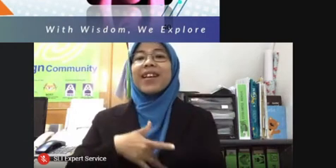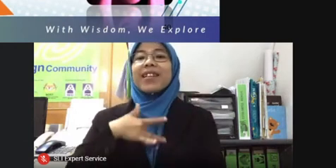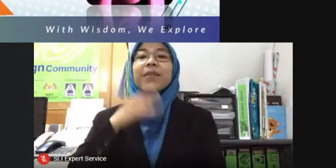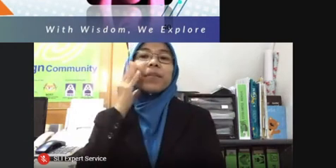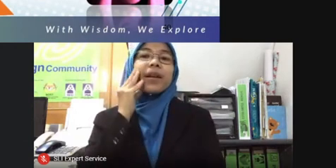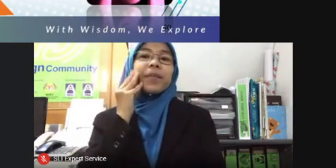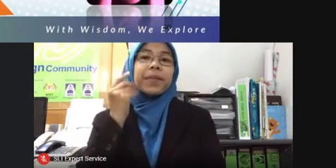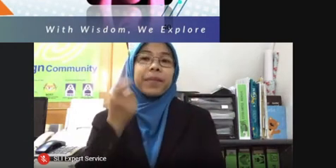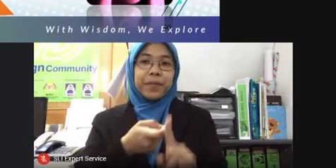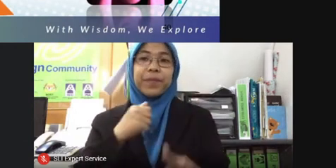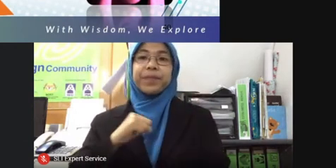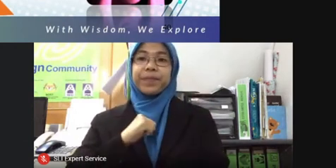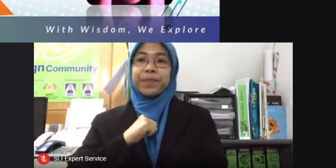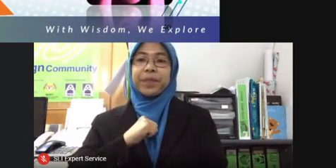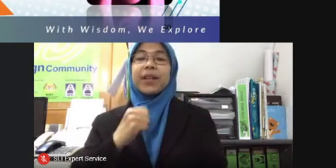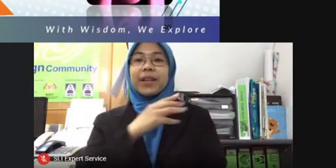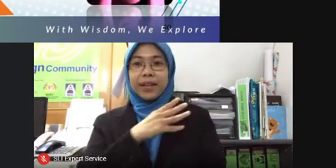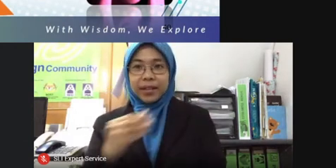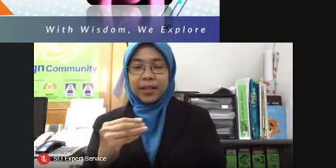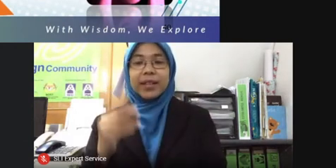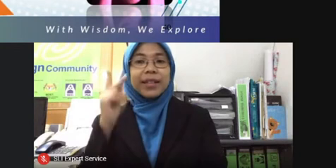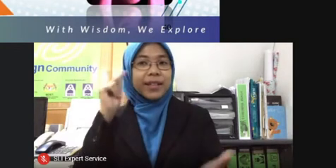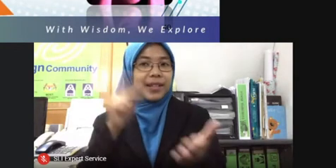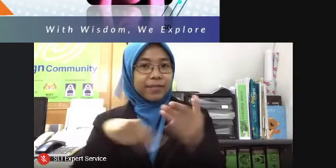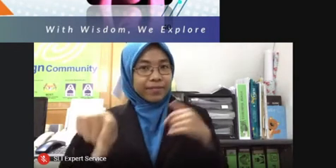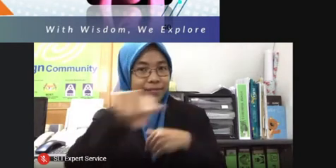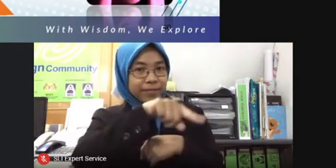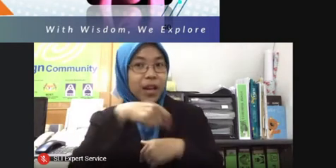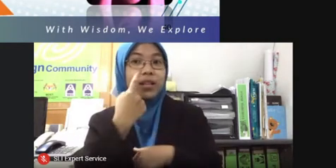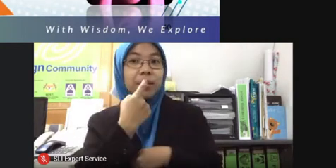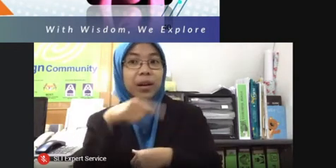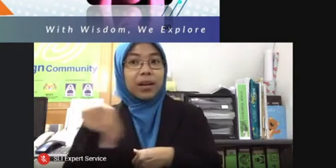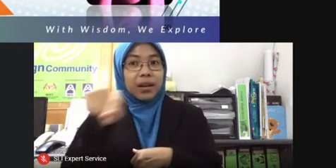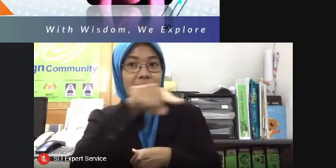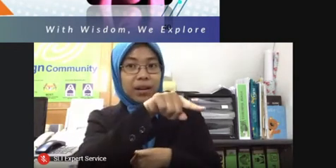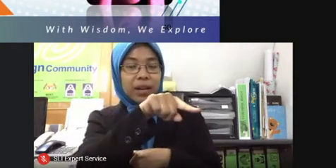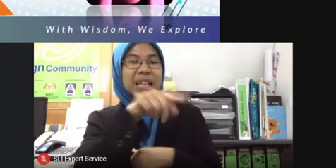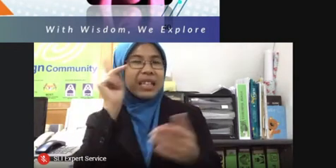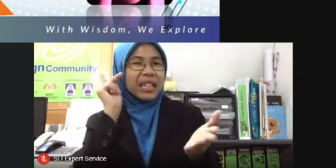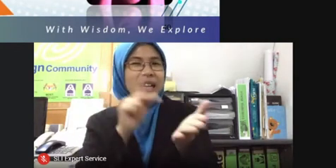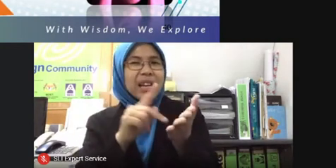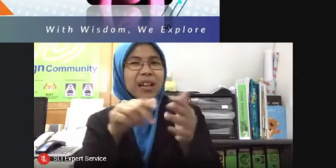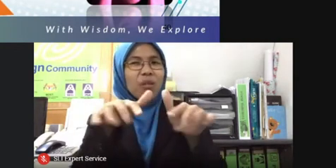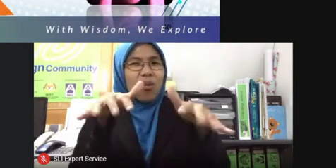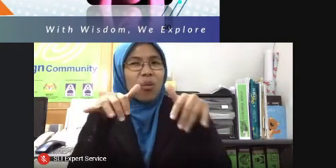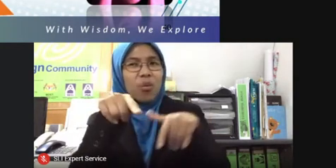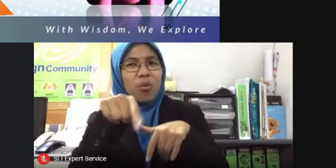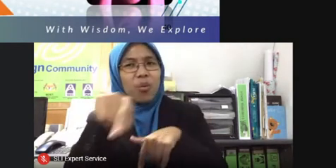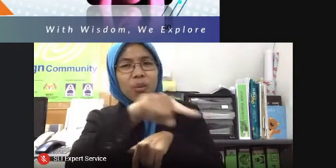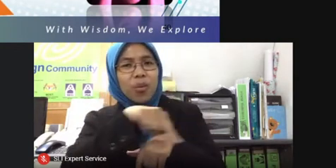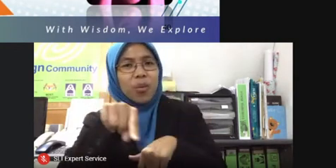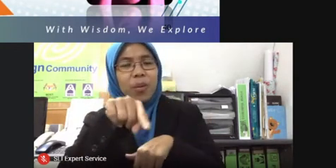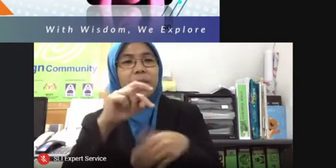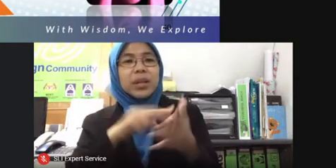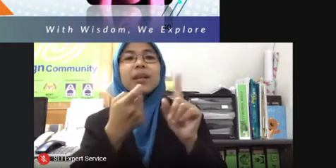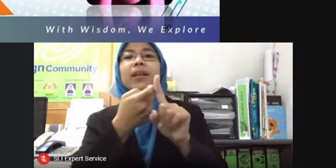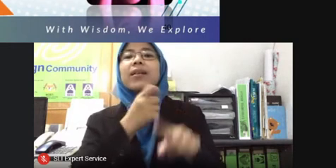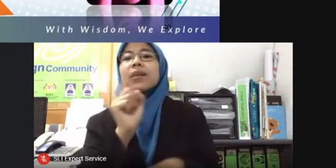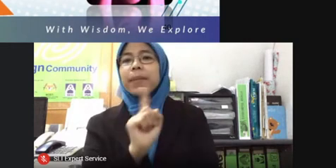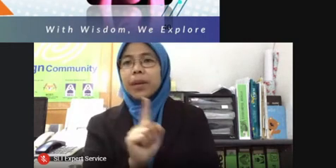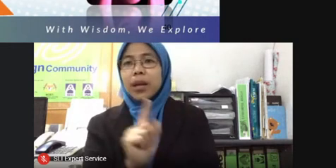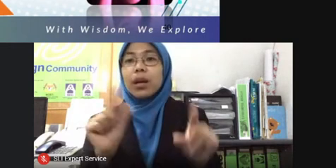pengalaman kita. Dan juga pastikan kita kenali audience kita lah. Kita tahu kenali audience tu maksudnya macam mana. Kenali mereka tu datang daripada